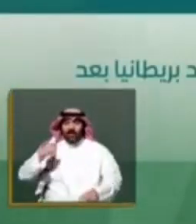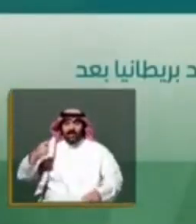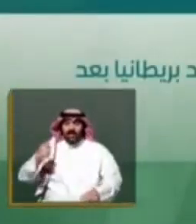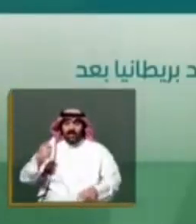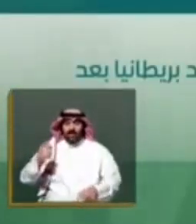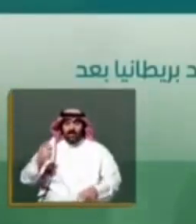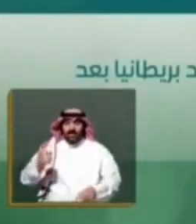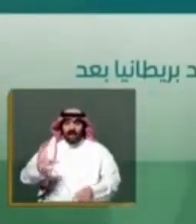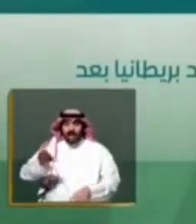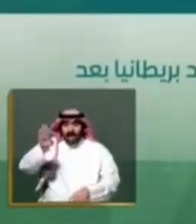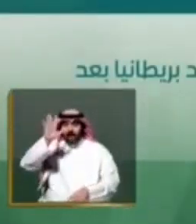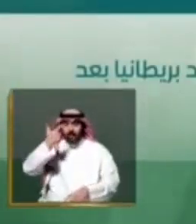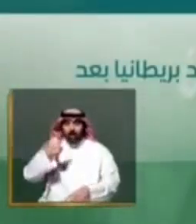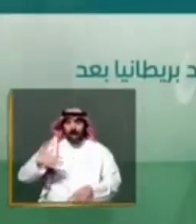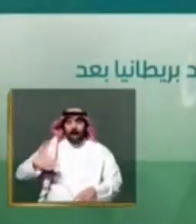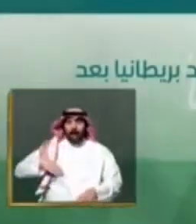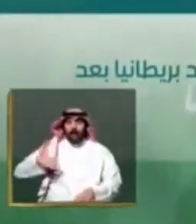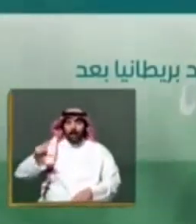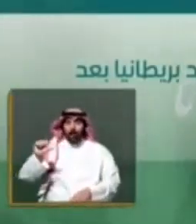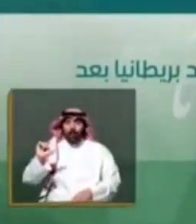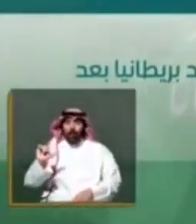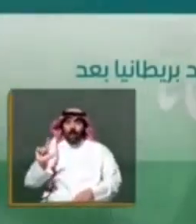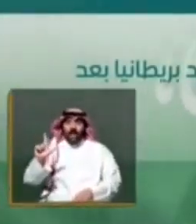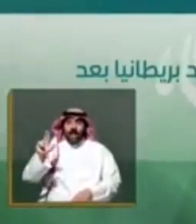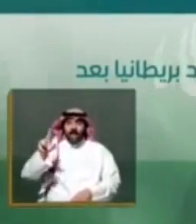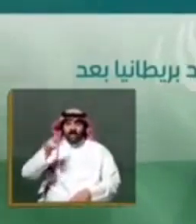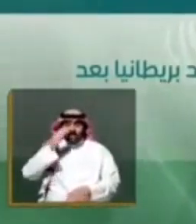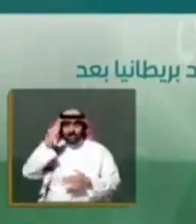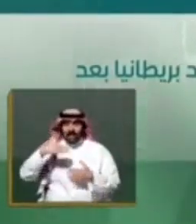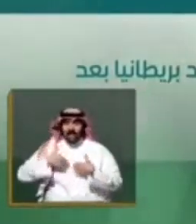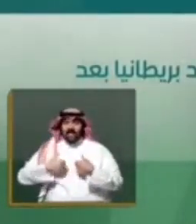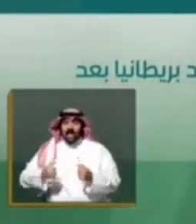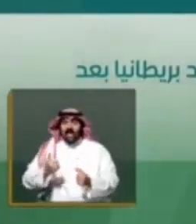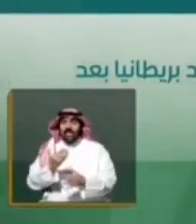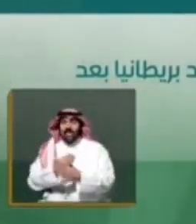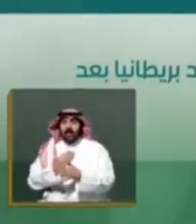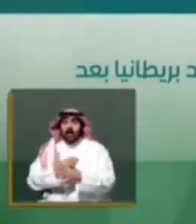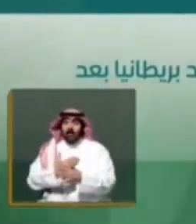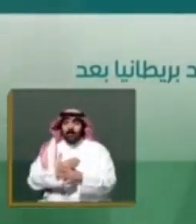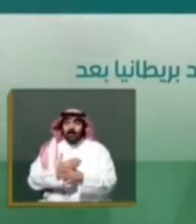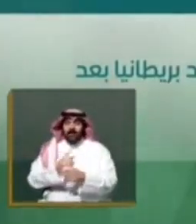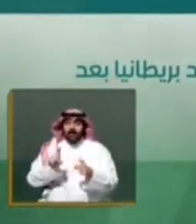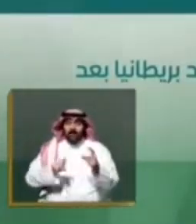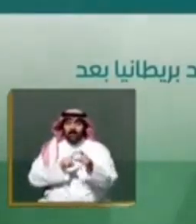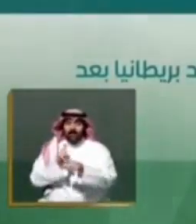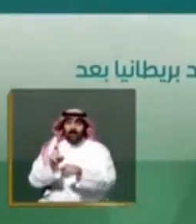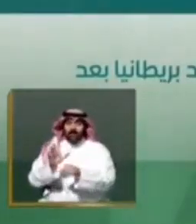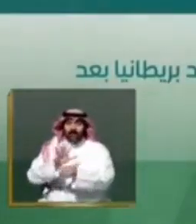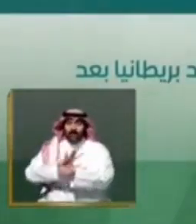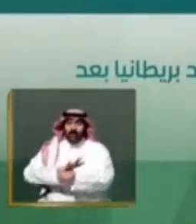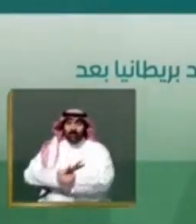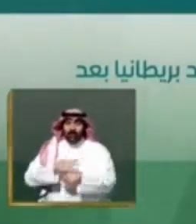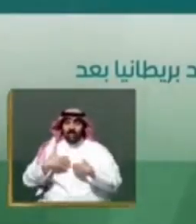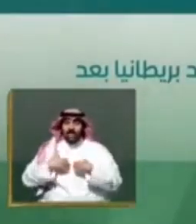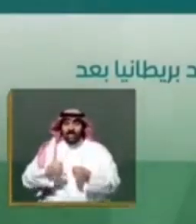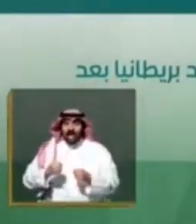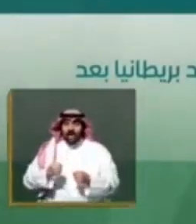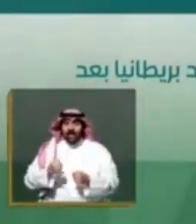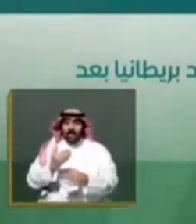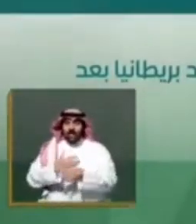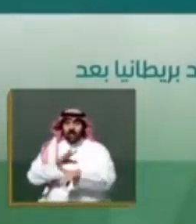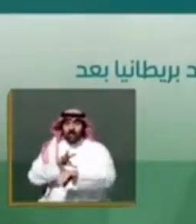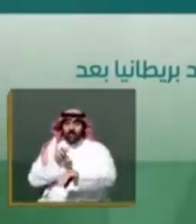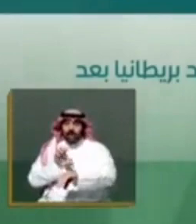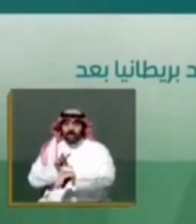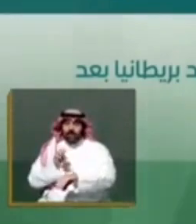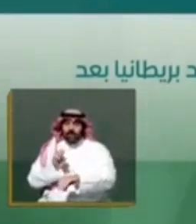أمير ويلز الأمير تشارلز، اطمأن خلاله على صحته بعد أن أنهى فترة الحجر الذاتي وتعافيه عقب إصابته